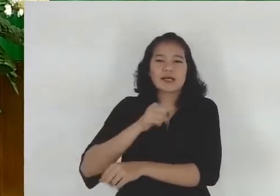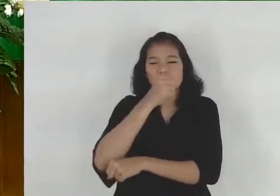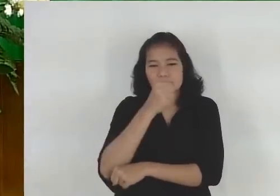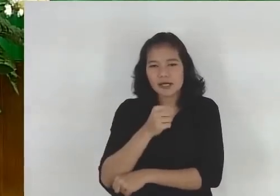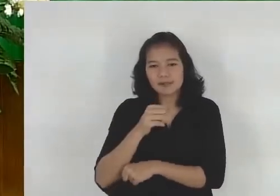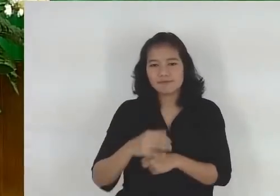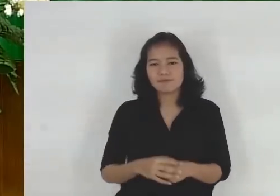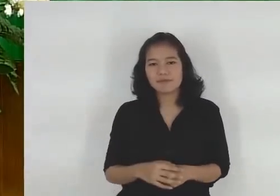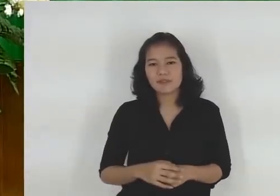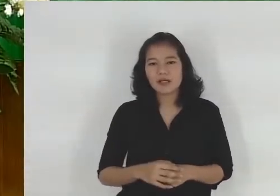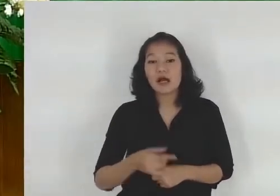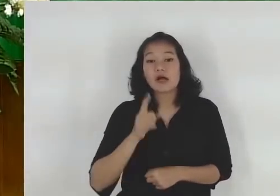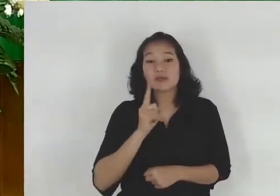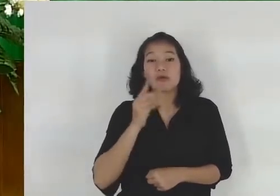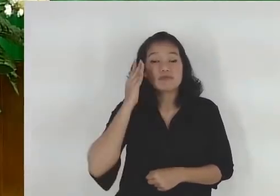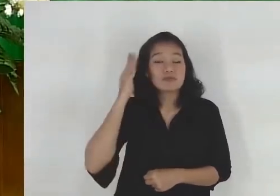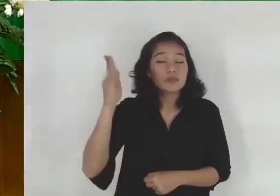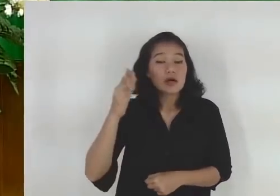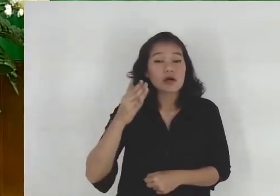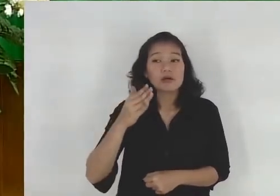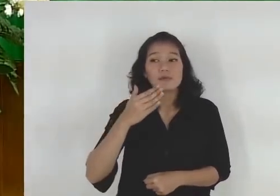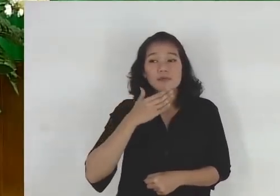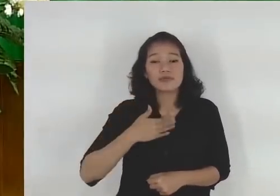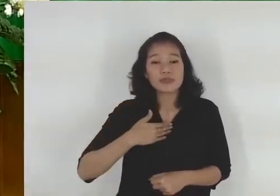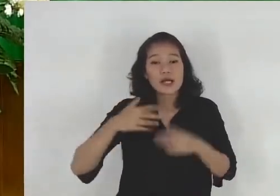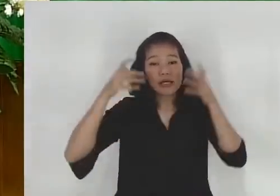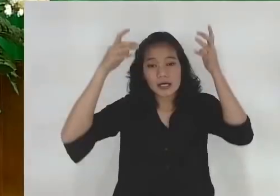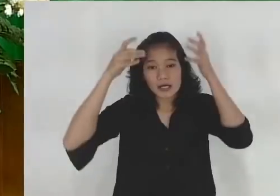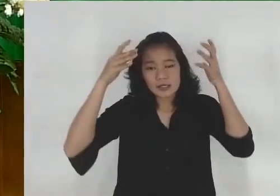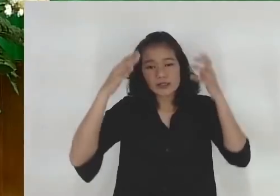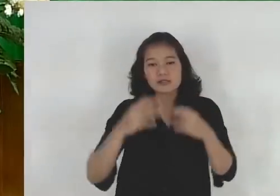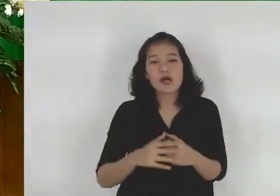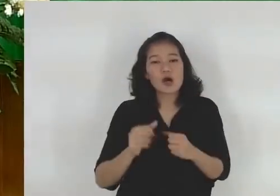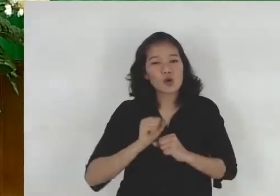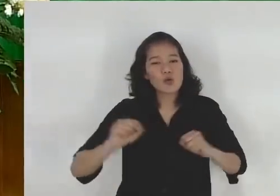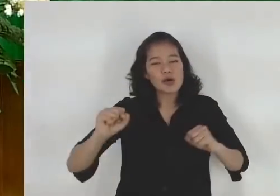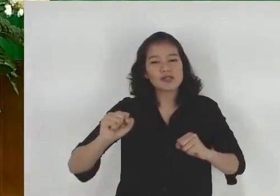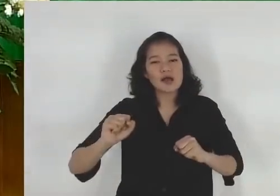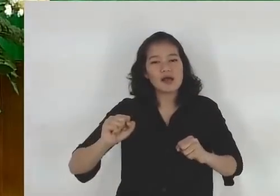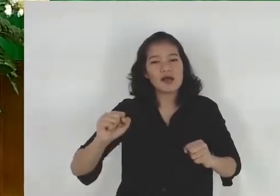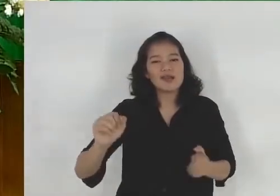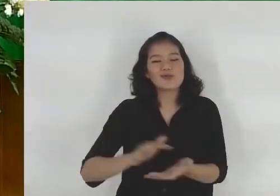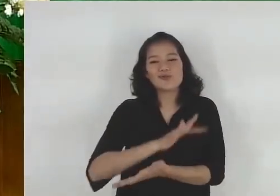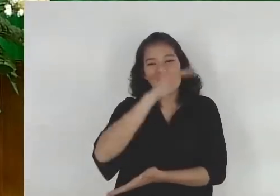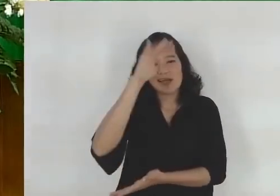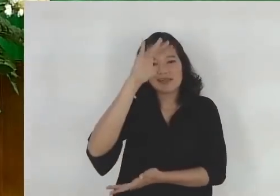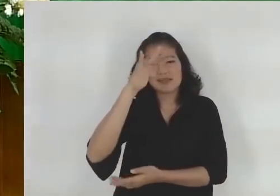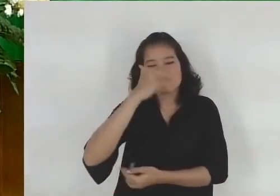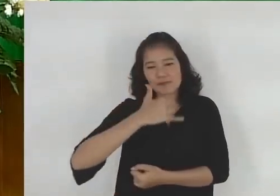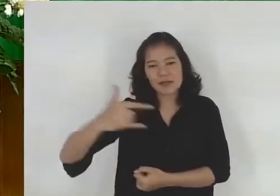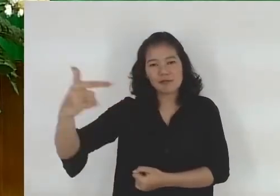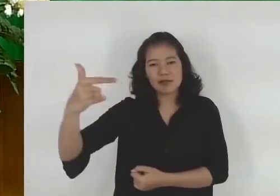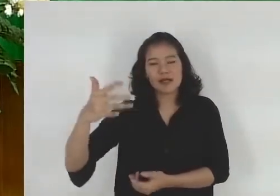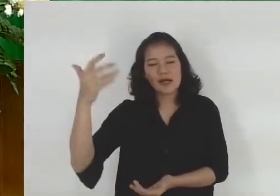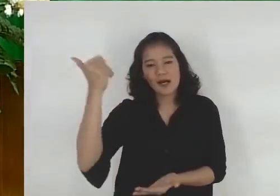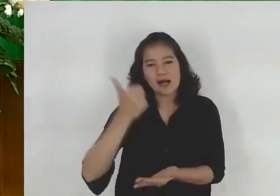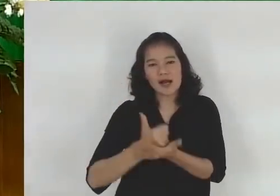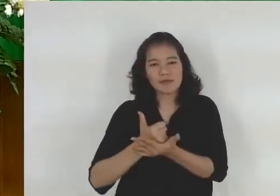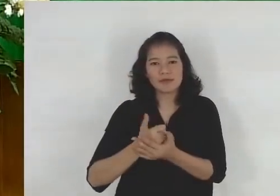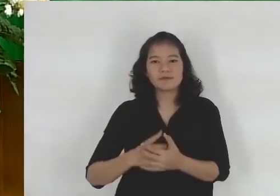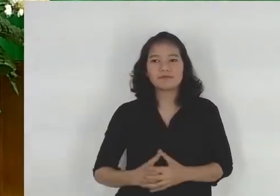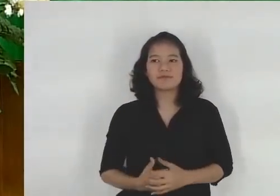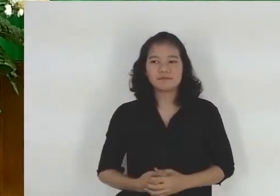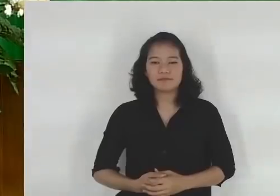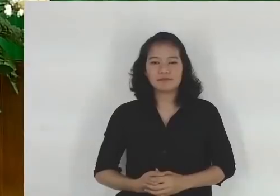kami dari pada yang Hai karena Engkaulah yang mempunyai kerajaan dan kuasa dan kemuliaan sampai selama-lamanya